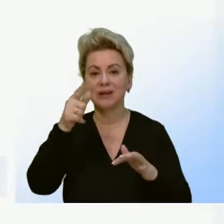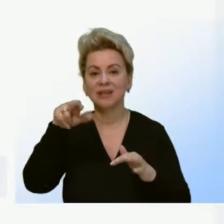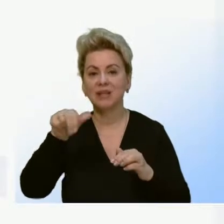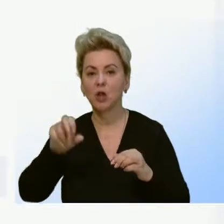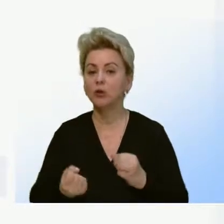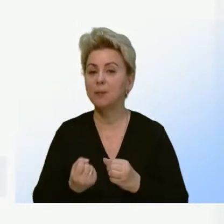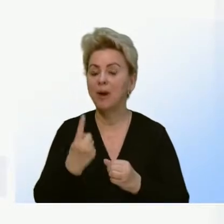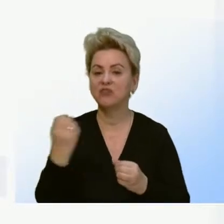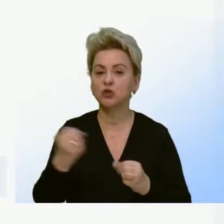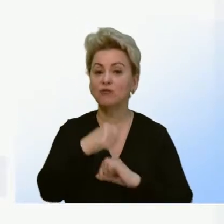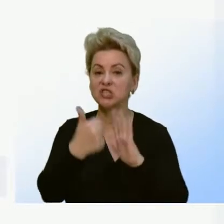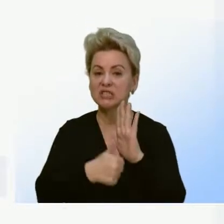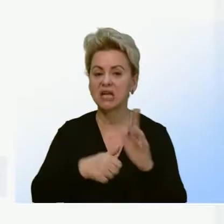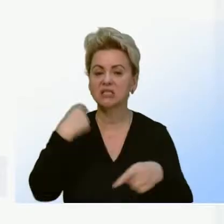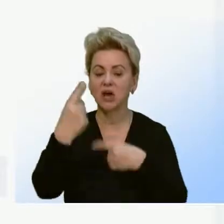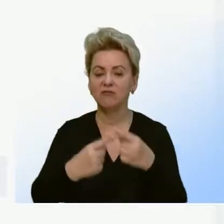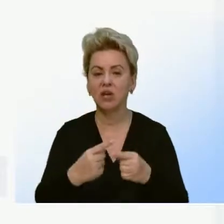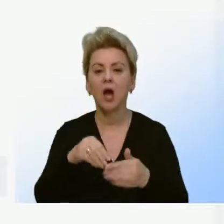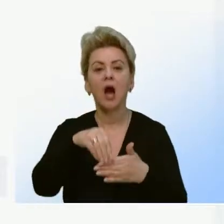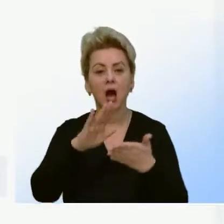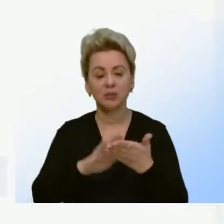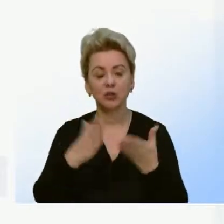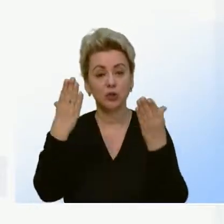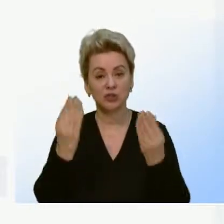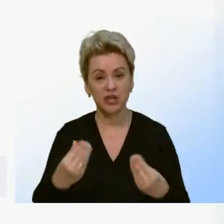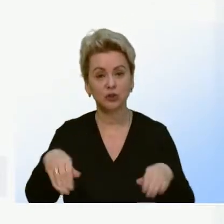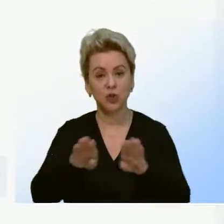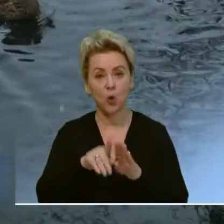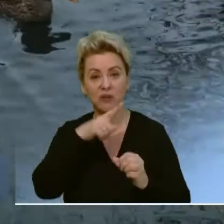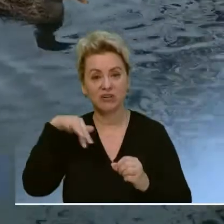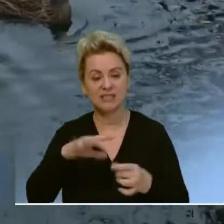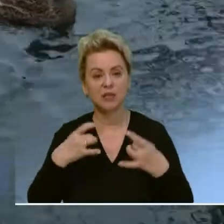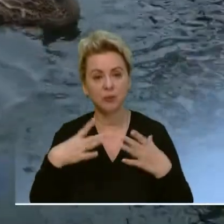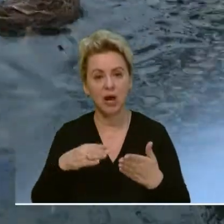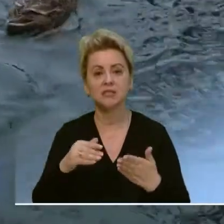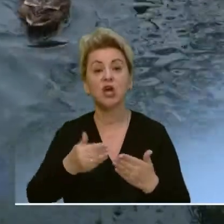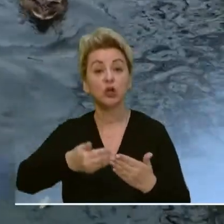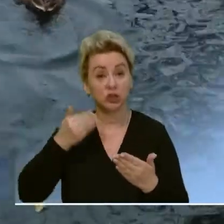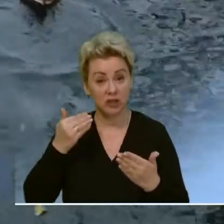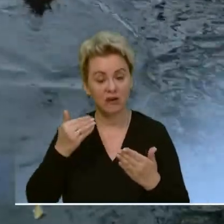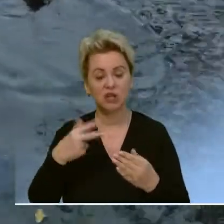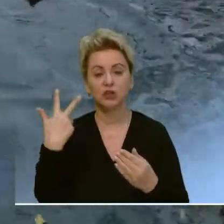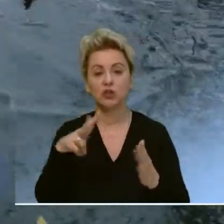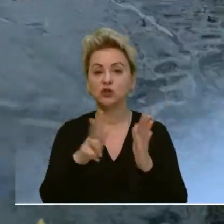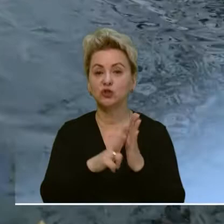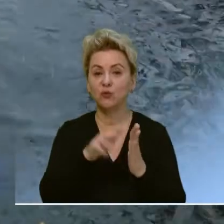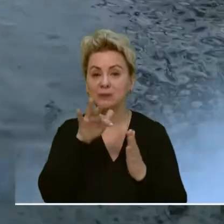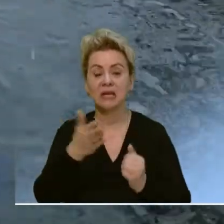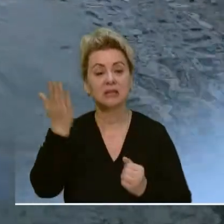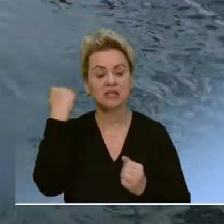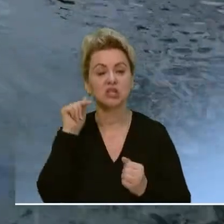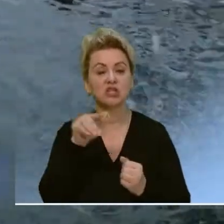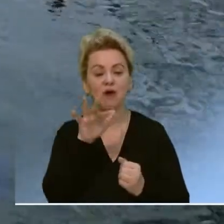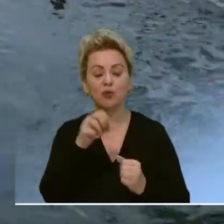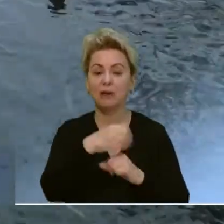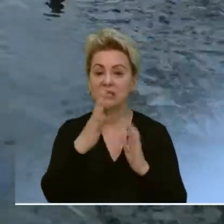орнитология зародилась еще в XVI веке, но отмечать День орнитолога в России стали относительно недавно, 38 лет назад. С